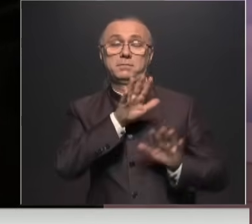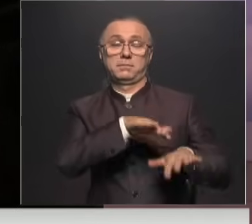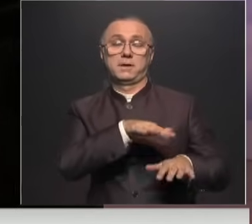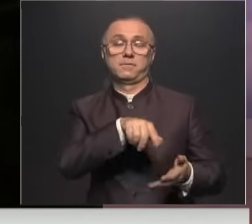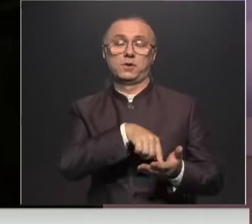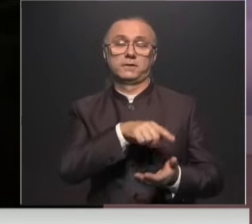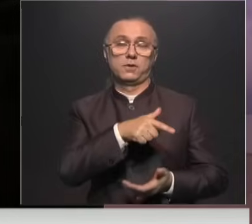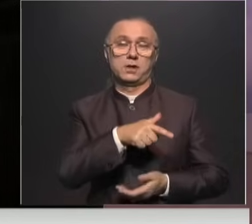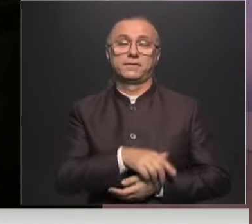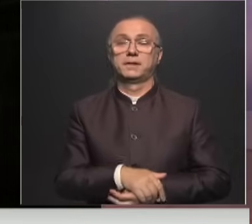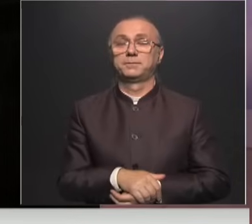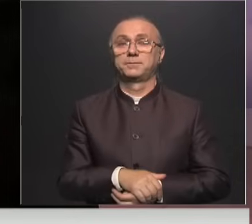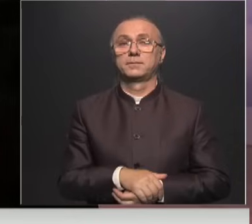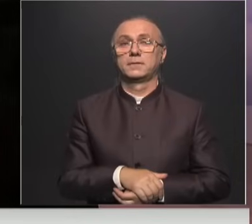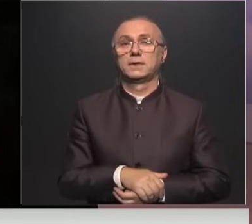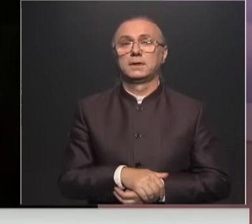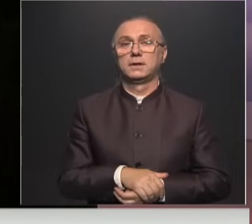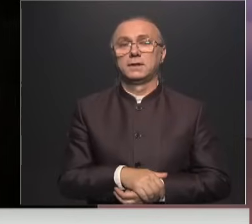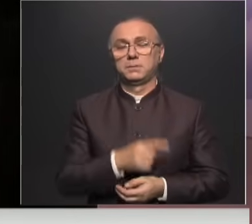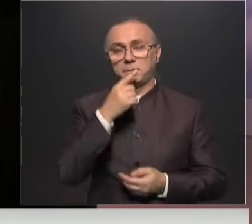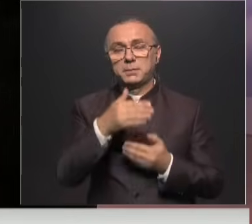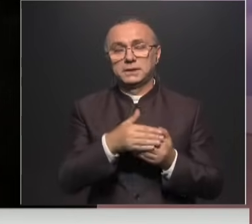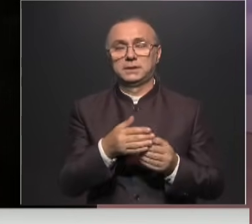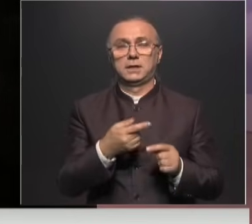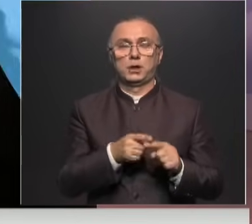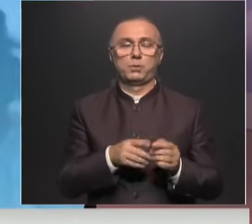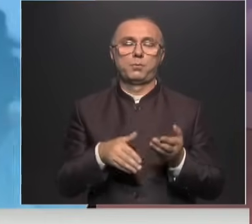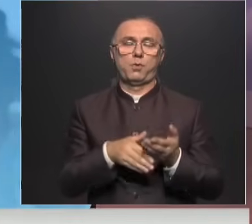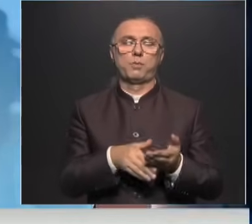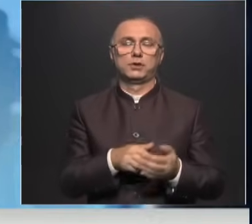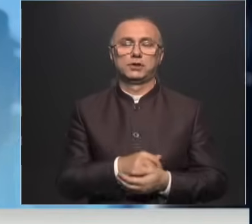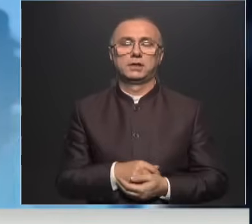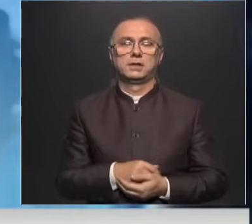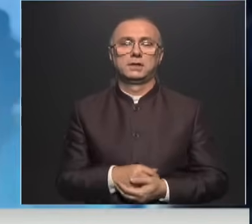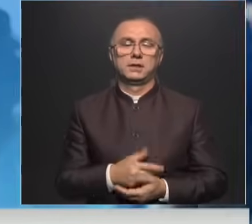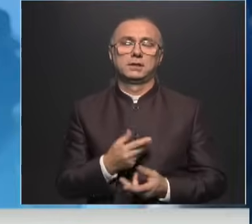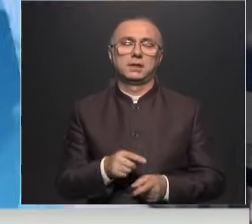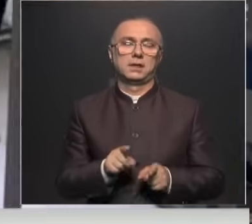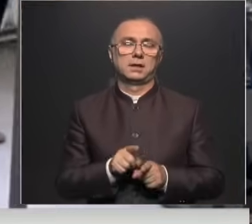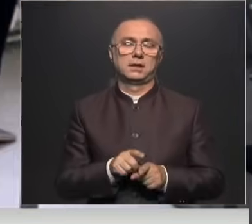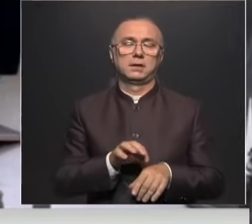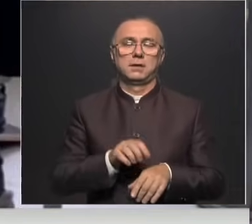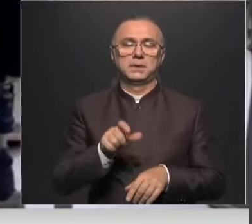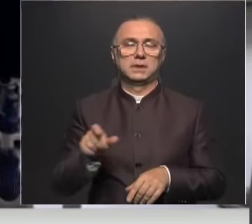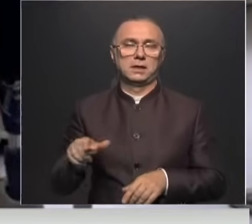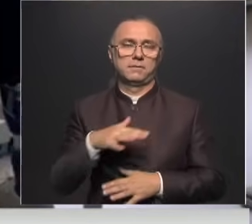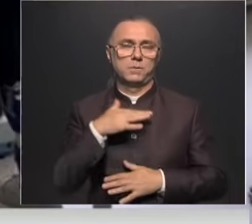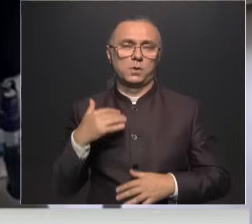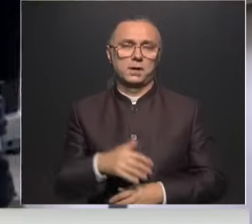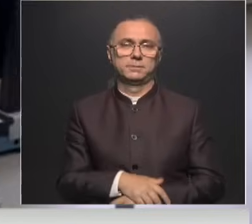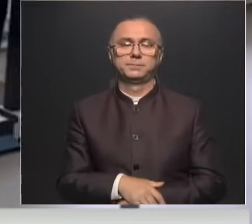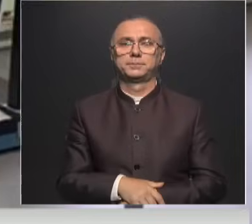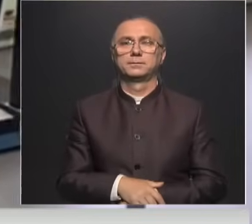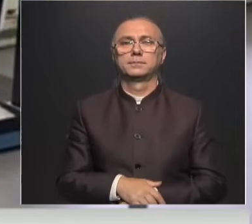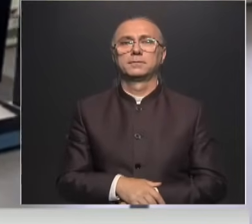важно, приблизить эту помощь непосредственно в то место, где таких пациентов много. И еще есть история. Из